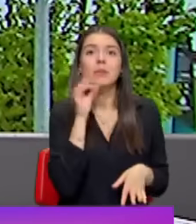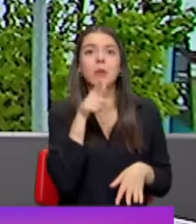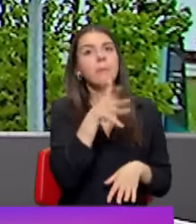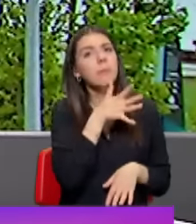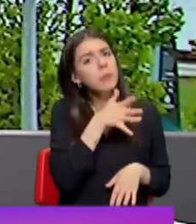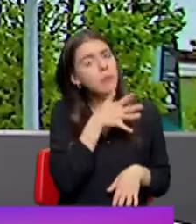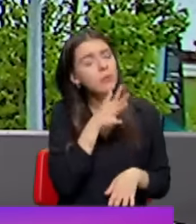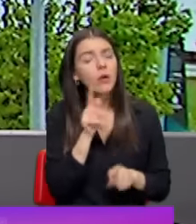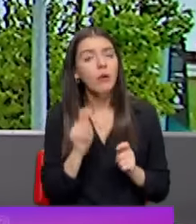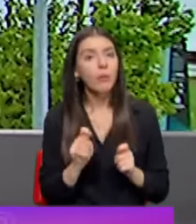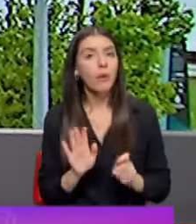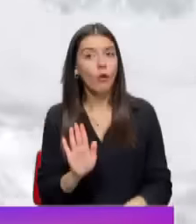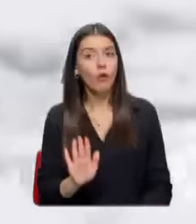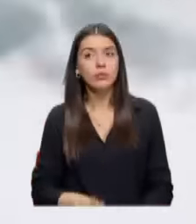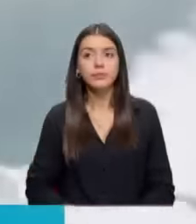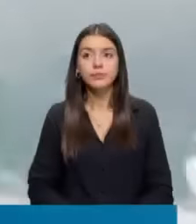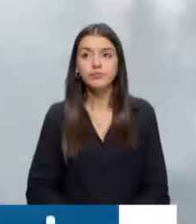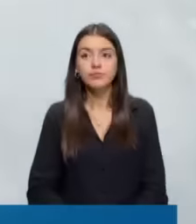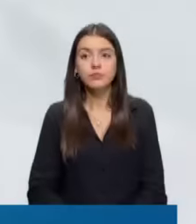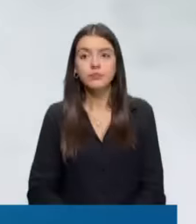yaptı.